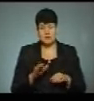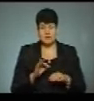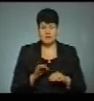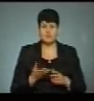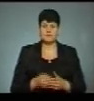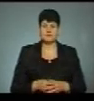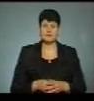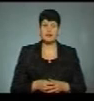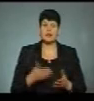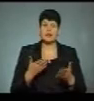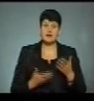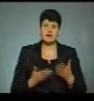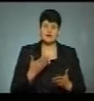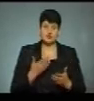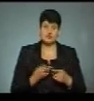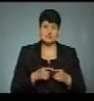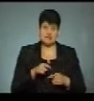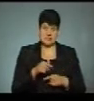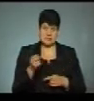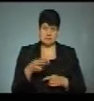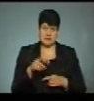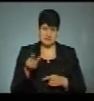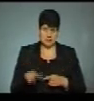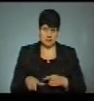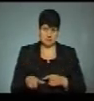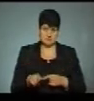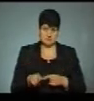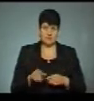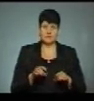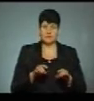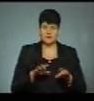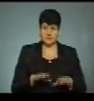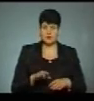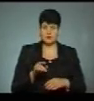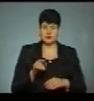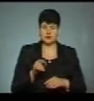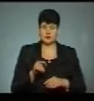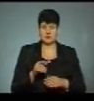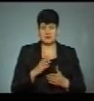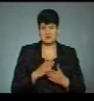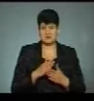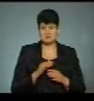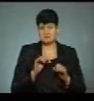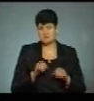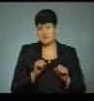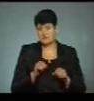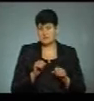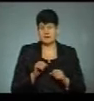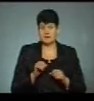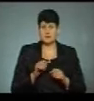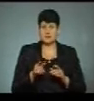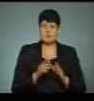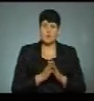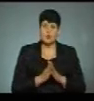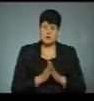ймовірний. Якщо цей фахівець визначається, що випадок є підозрілий або ймовірний, він